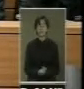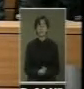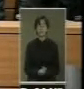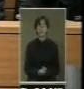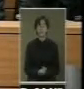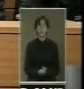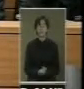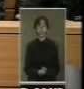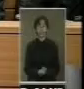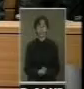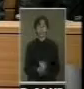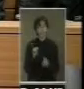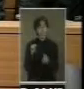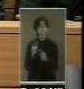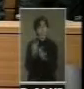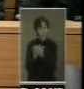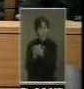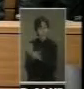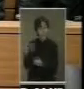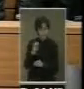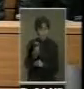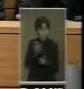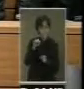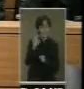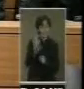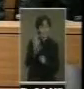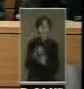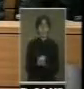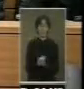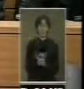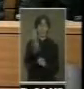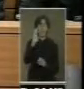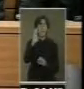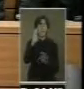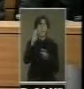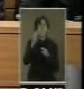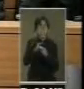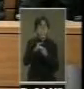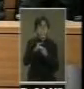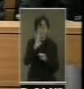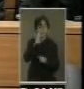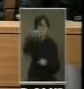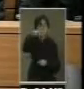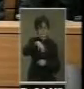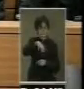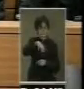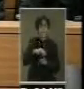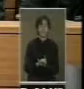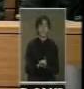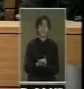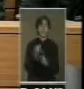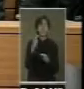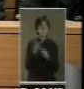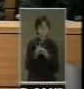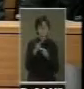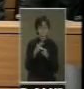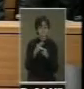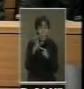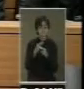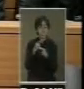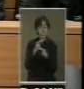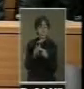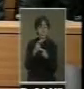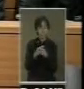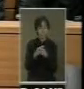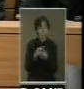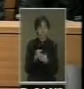ผ่านนายสุพัฒน์ธรรมเพชรนะครับไม่ใช่นะฮะผ่านบริษัทหนึ่งที่มีชื่